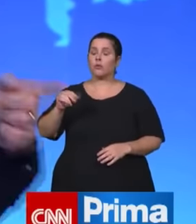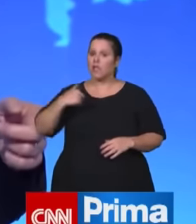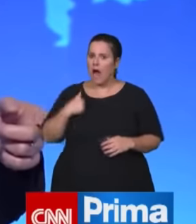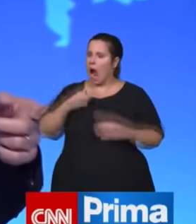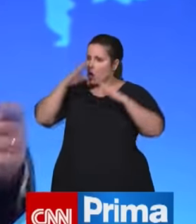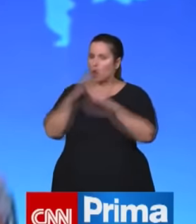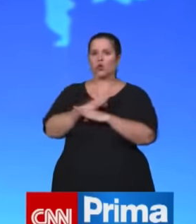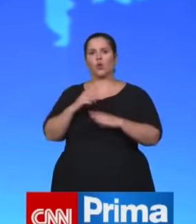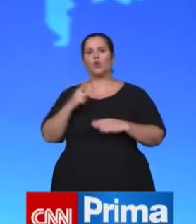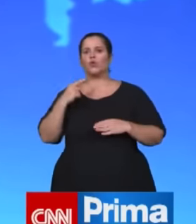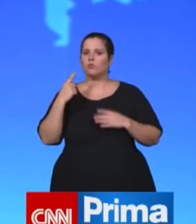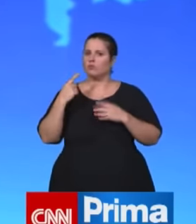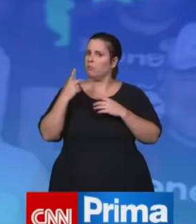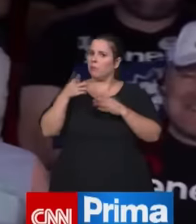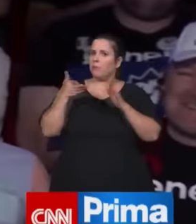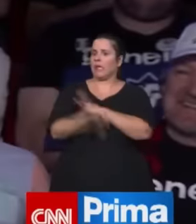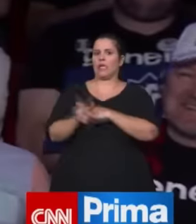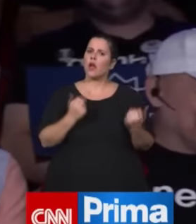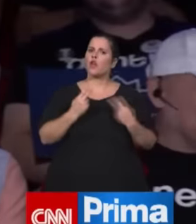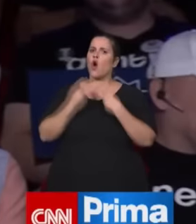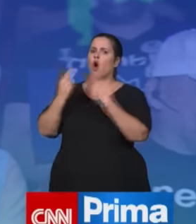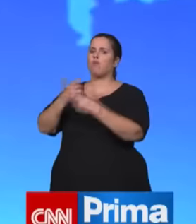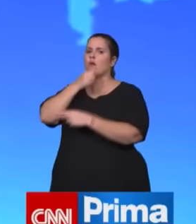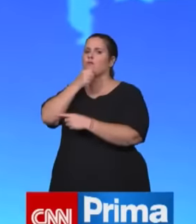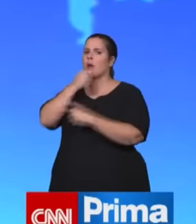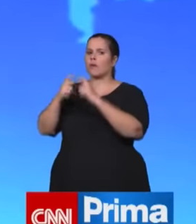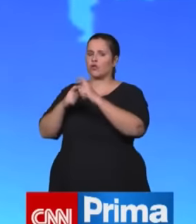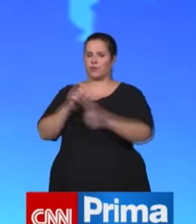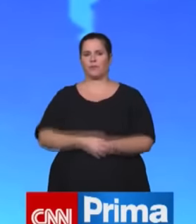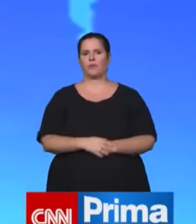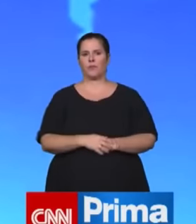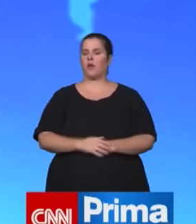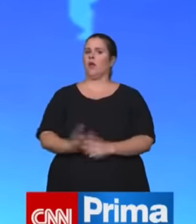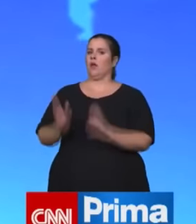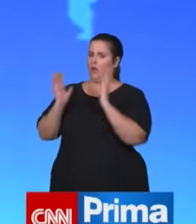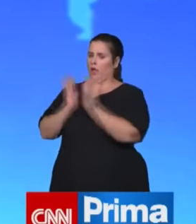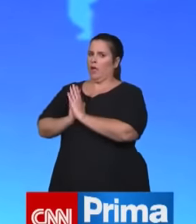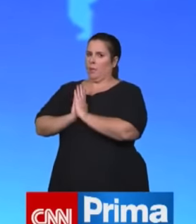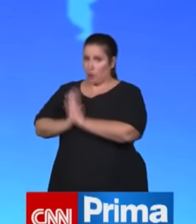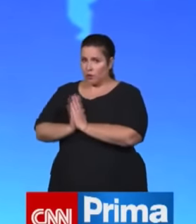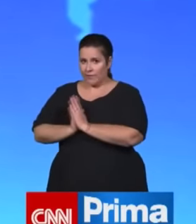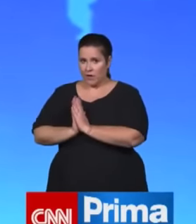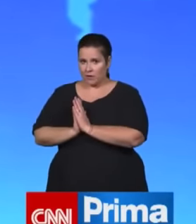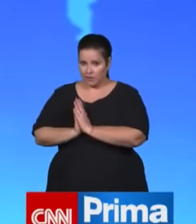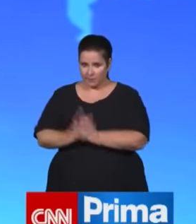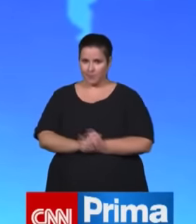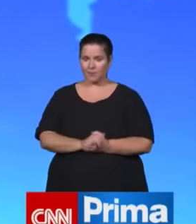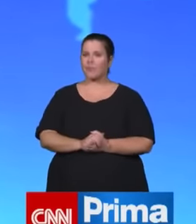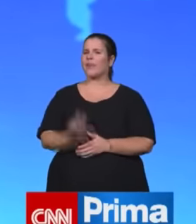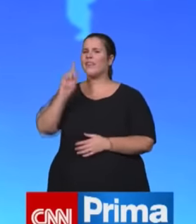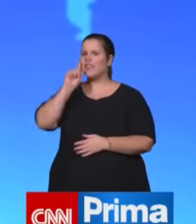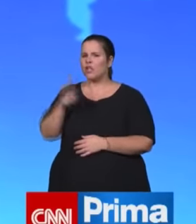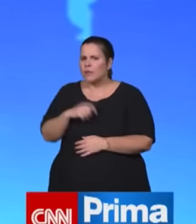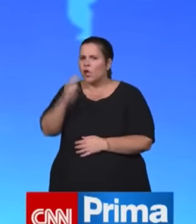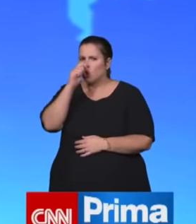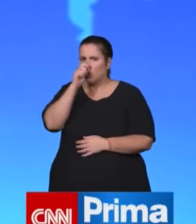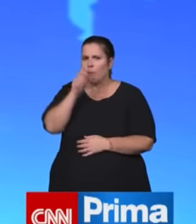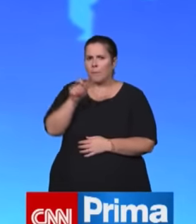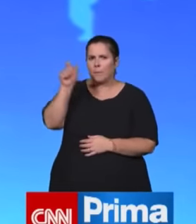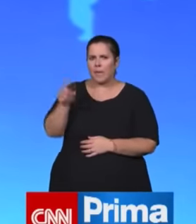rozhodneme za vás. Děkuji za odpověď, pane Pavleva. Prosím vás, víte, ty špioni,